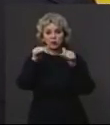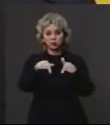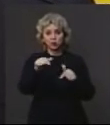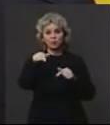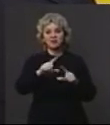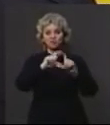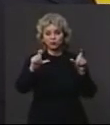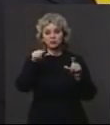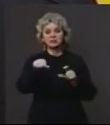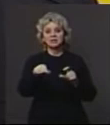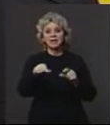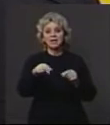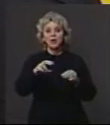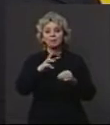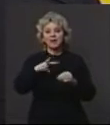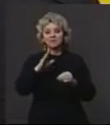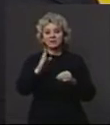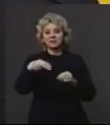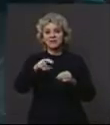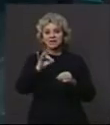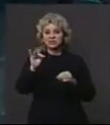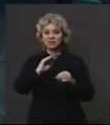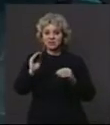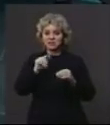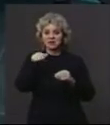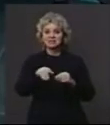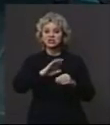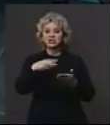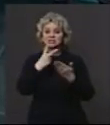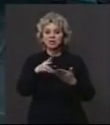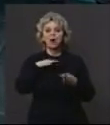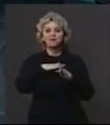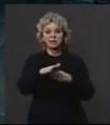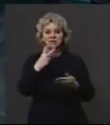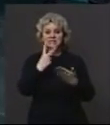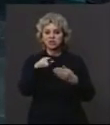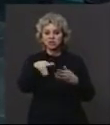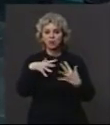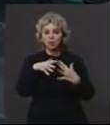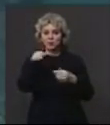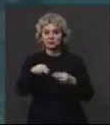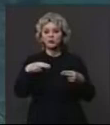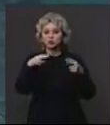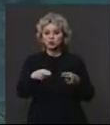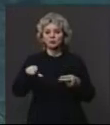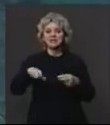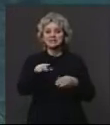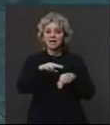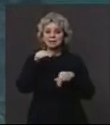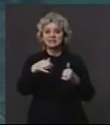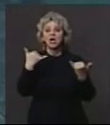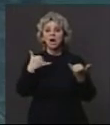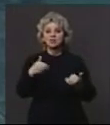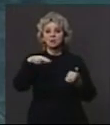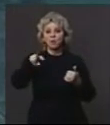в вузы Министерства внутренних дел Российской Федерации. Незримый, а порой и вполне зрелищный бой с преступностью донская милиция, а